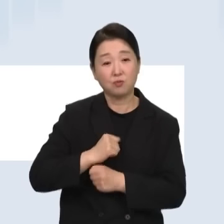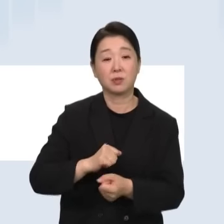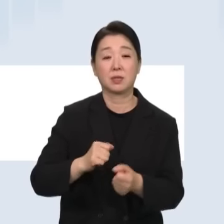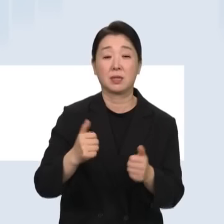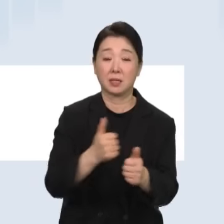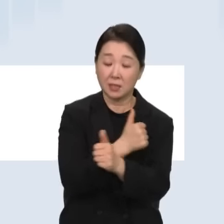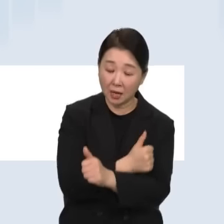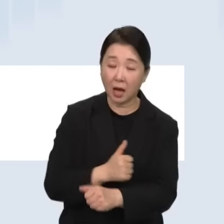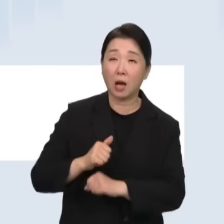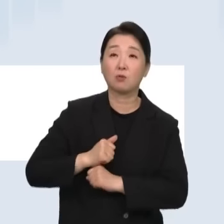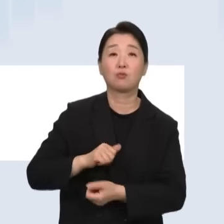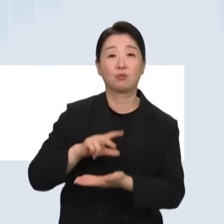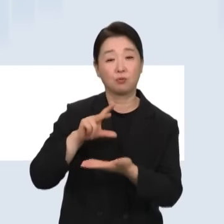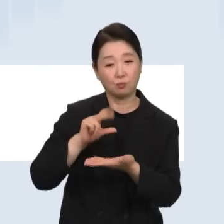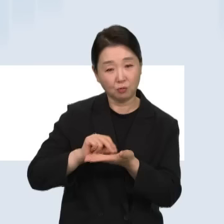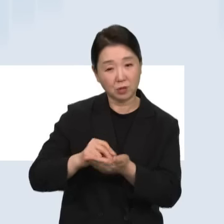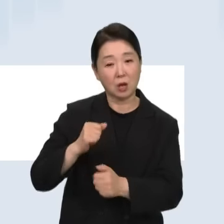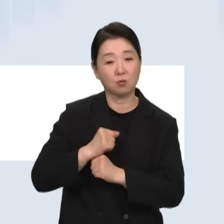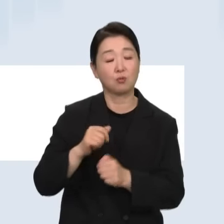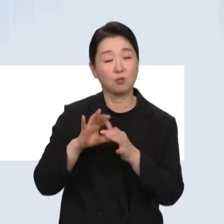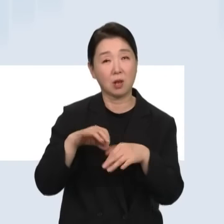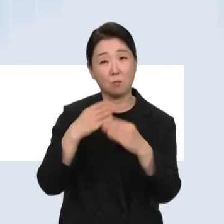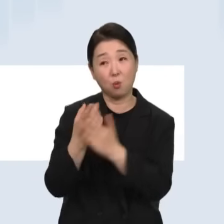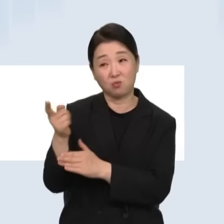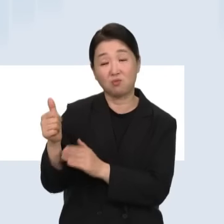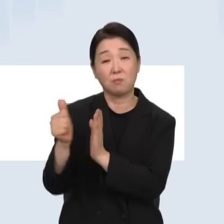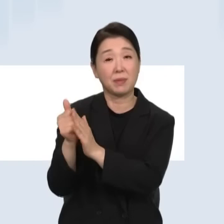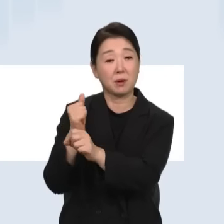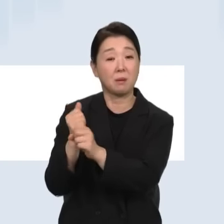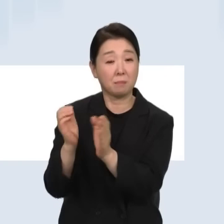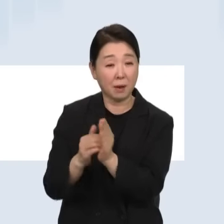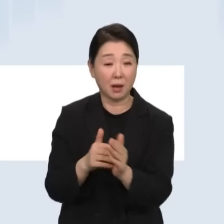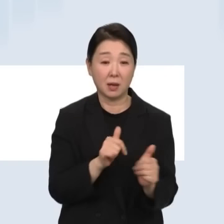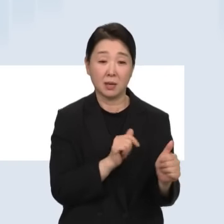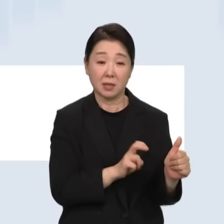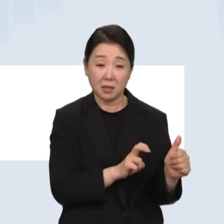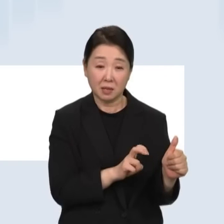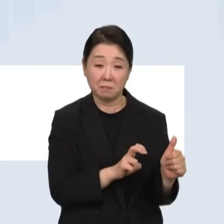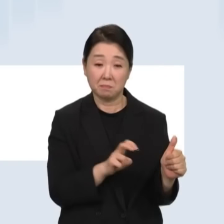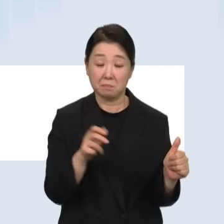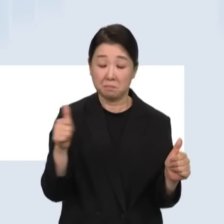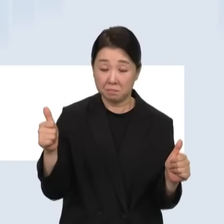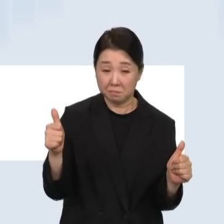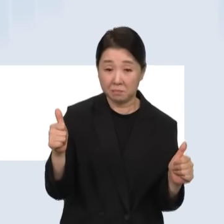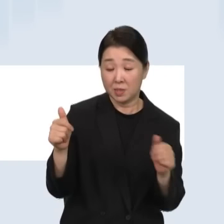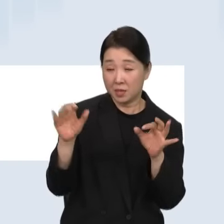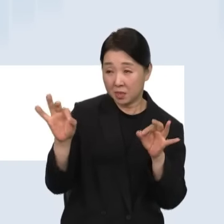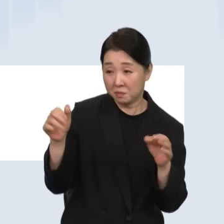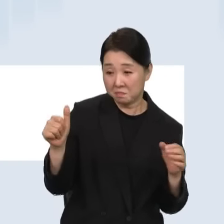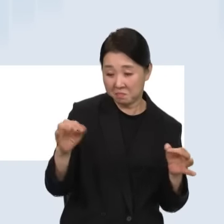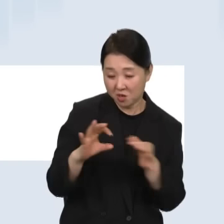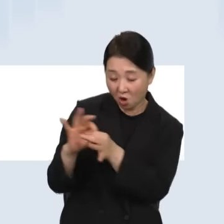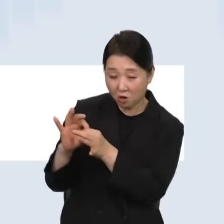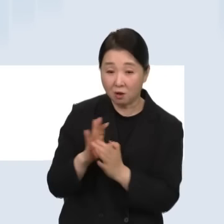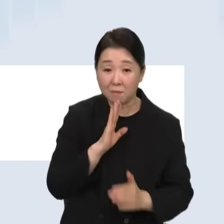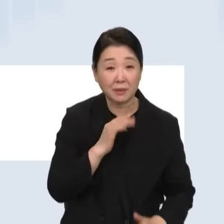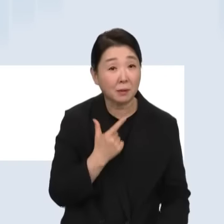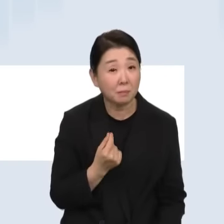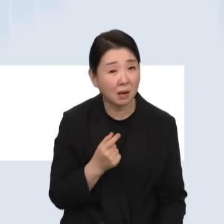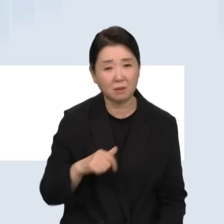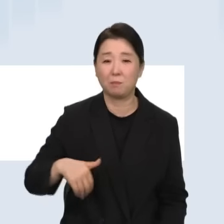거의가 다 이렇게 만들어놨다고. 임성근 사단장님 그쪽을 통해서 했다는 말입니까? 그건 잘